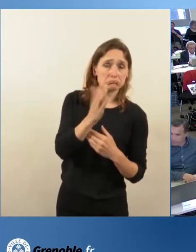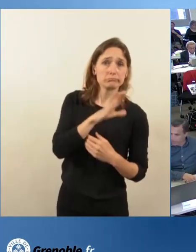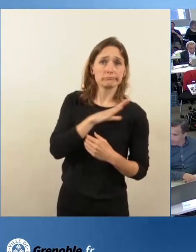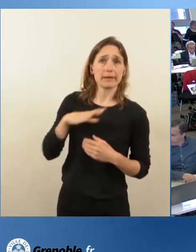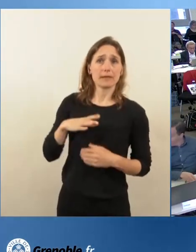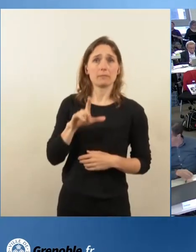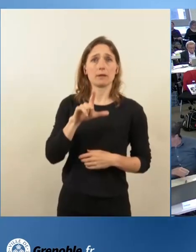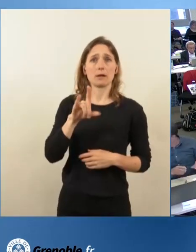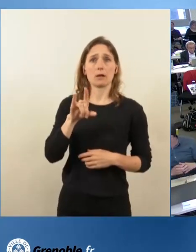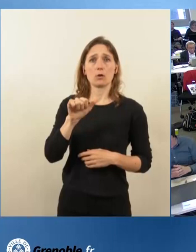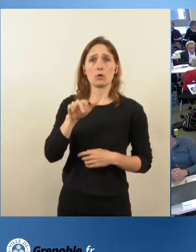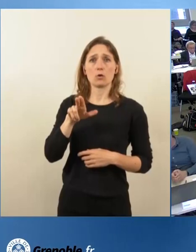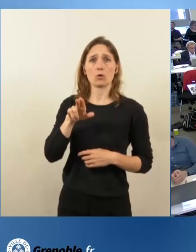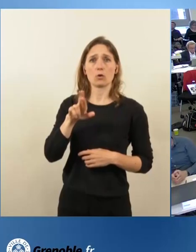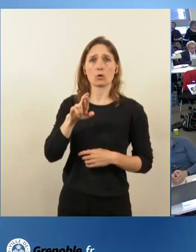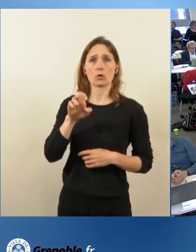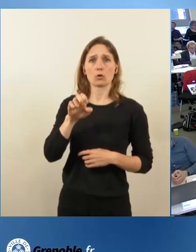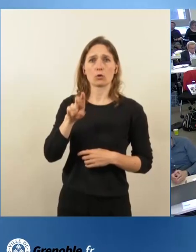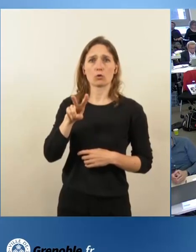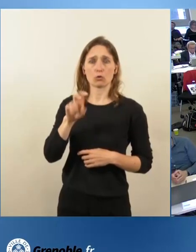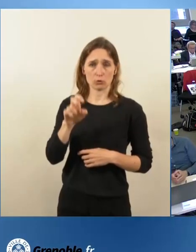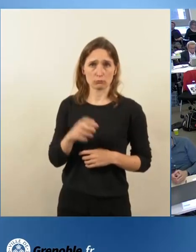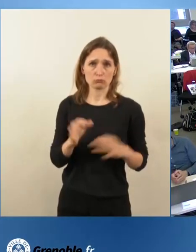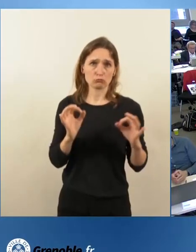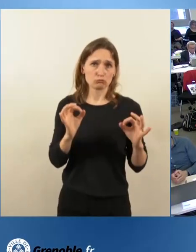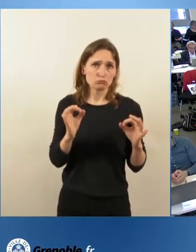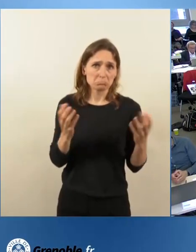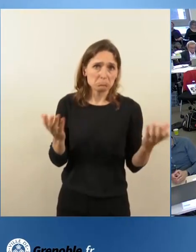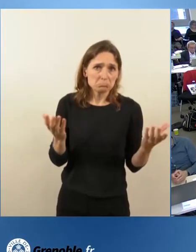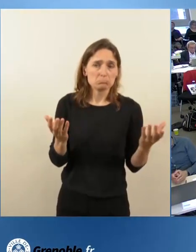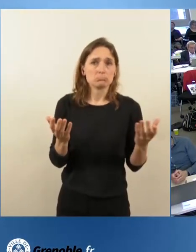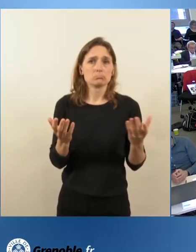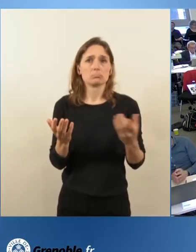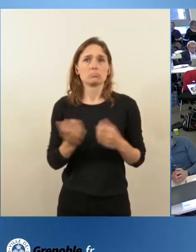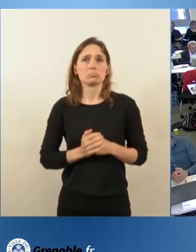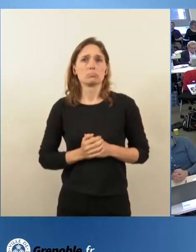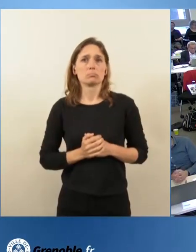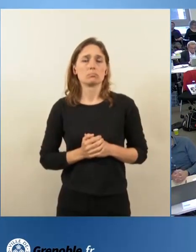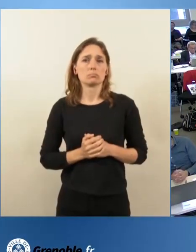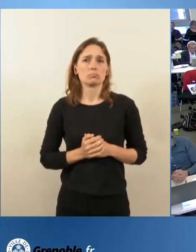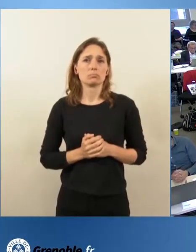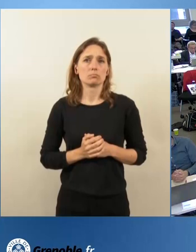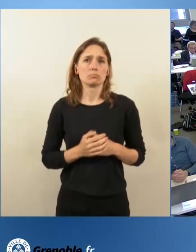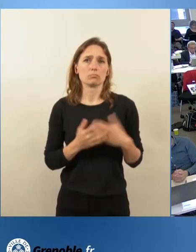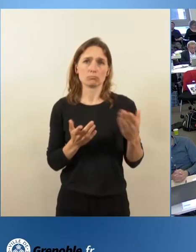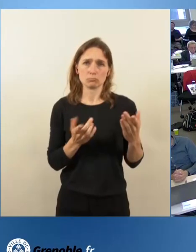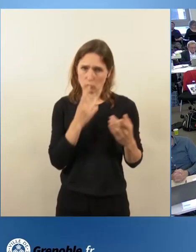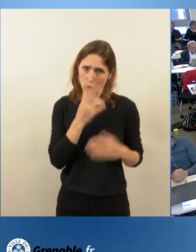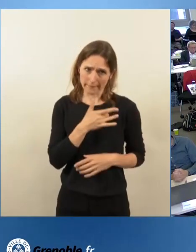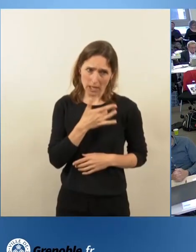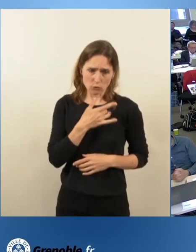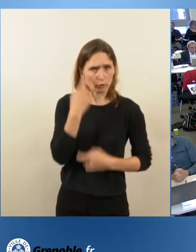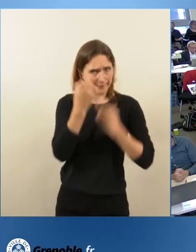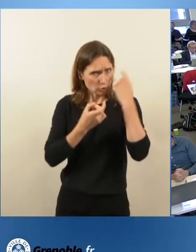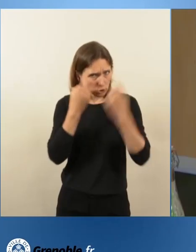simplement dire avant mes propos c'est effectivement il est intéressant de travailler sur la